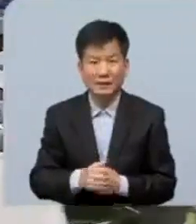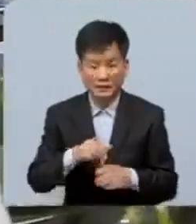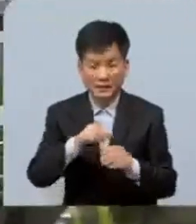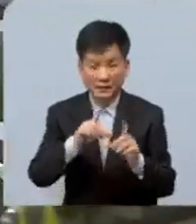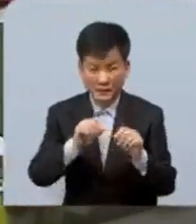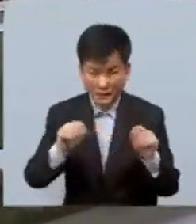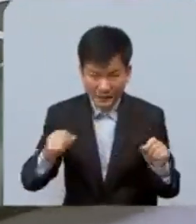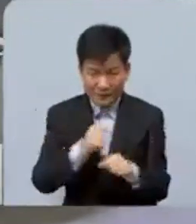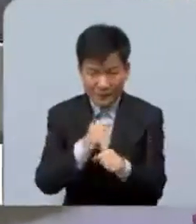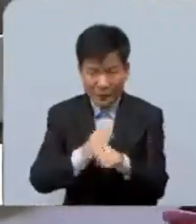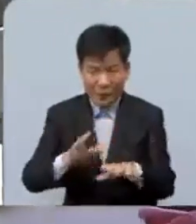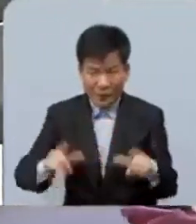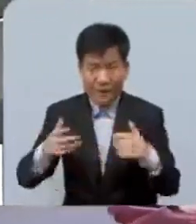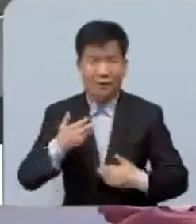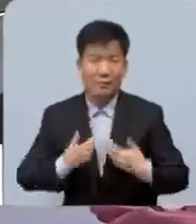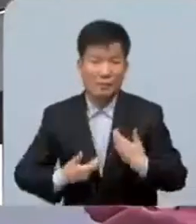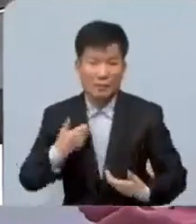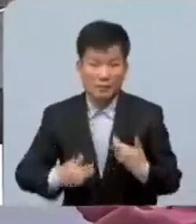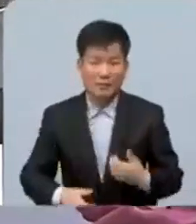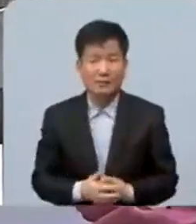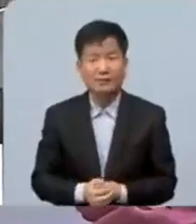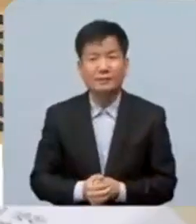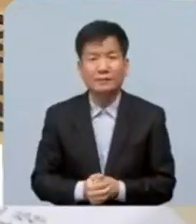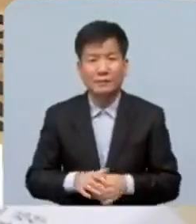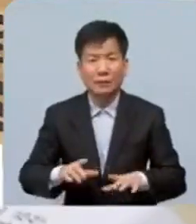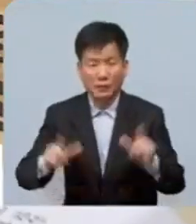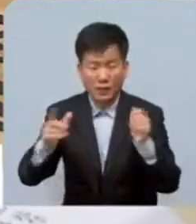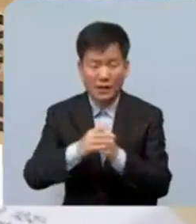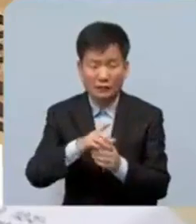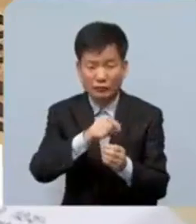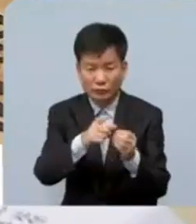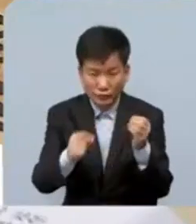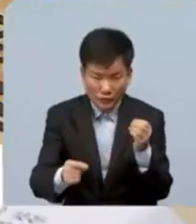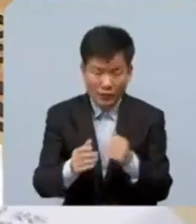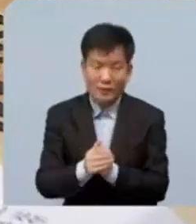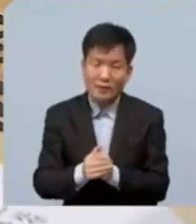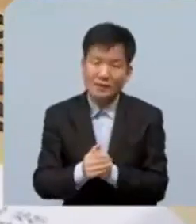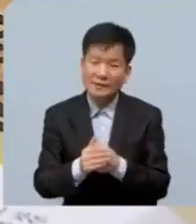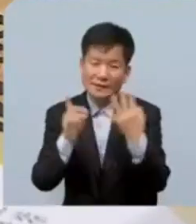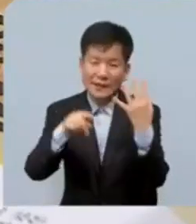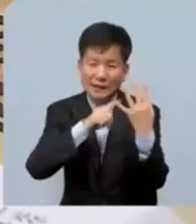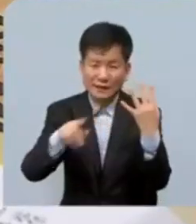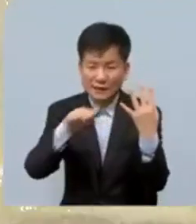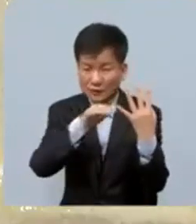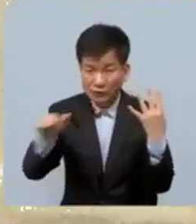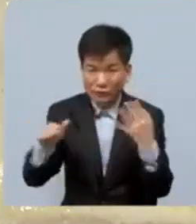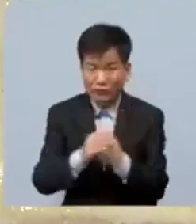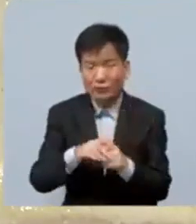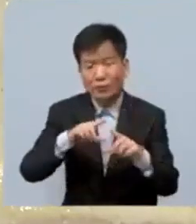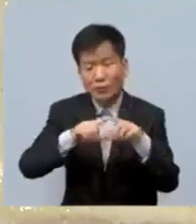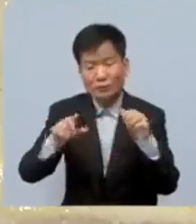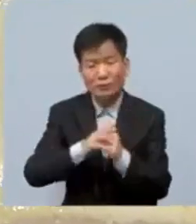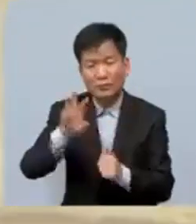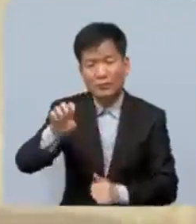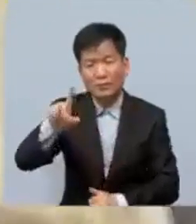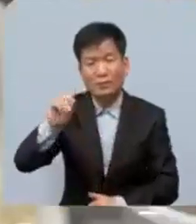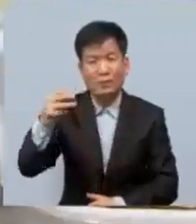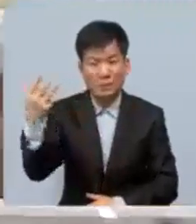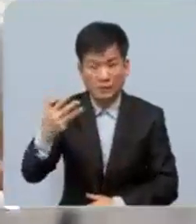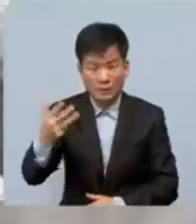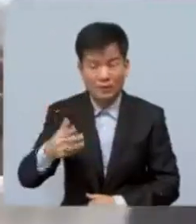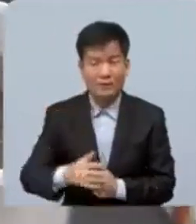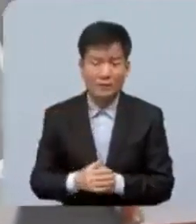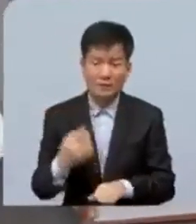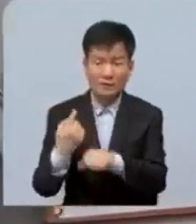차례 음식을 만드는 업체는 오래 더 바빠졌습니다 올해 추석 차례상 차림비는 4인가족 기준 평균 3